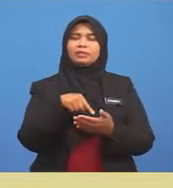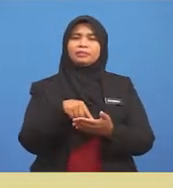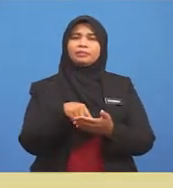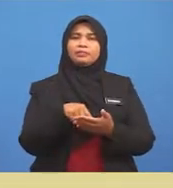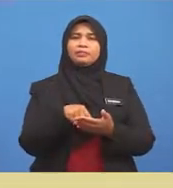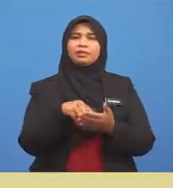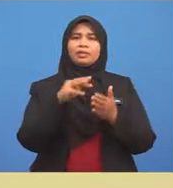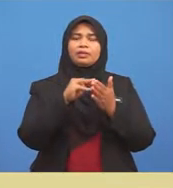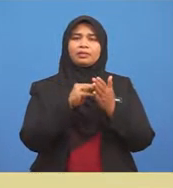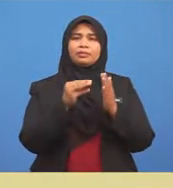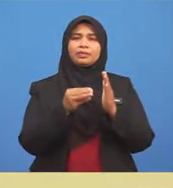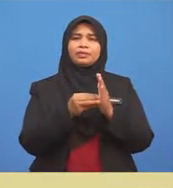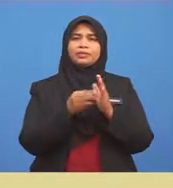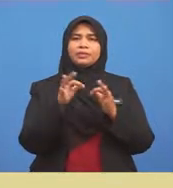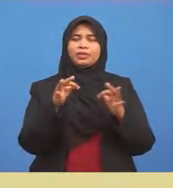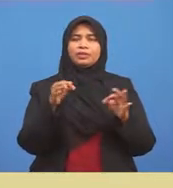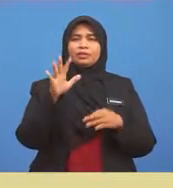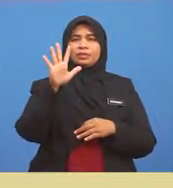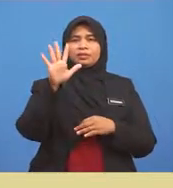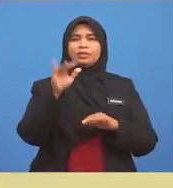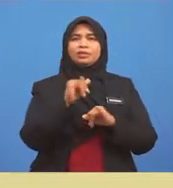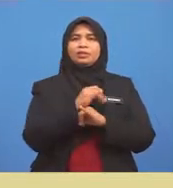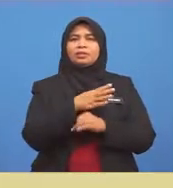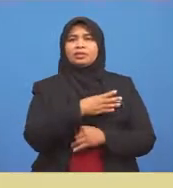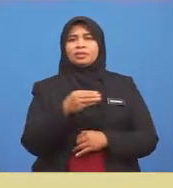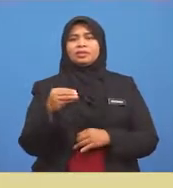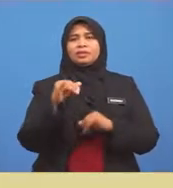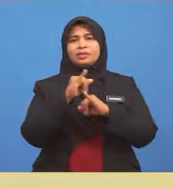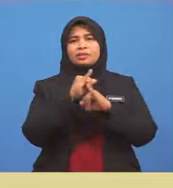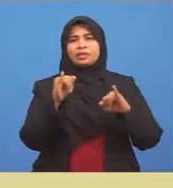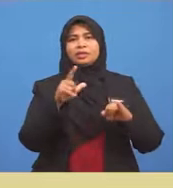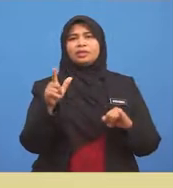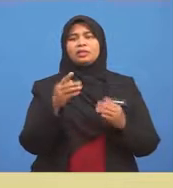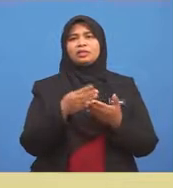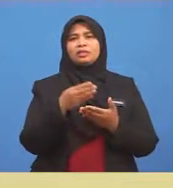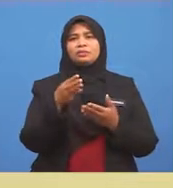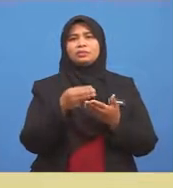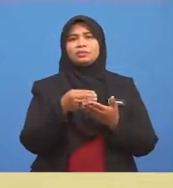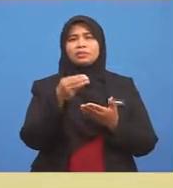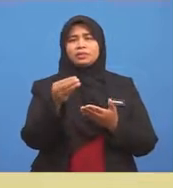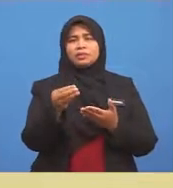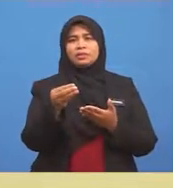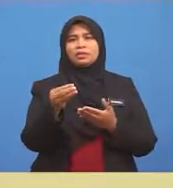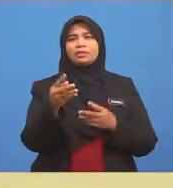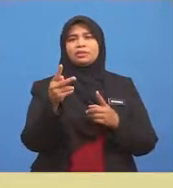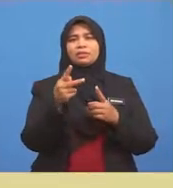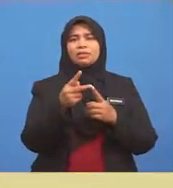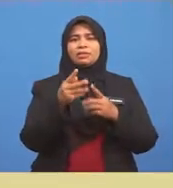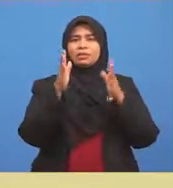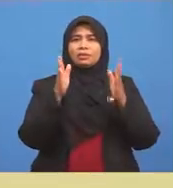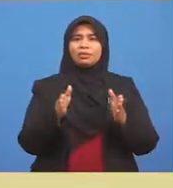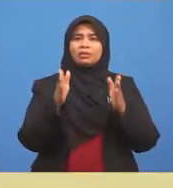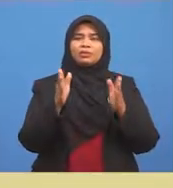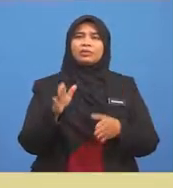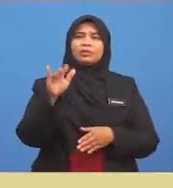Mafhumnya ayat yang kelima, dan janganlah kamu berikan atau serahkan kepada orang-orang